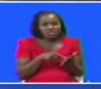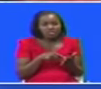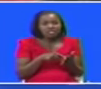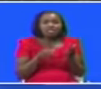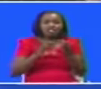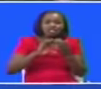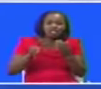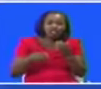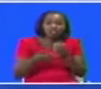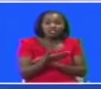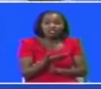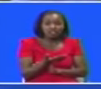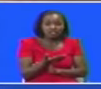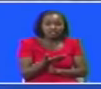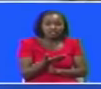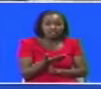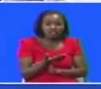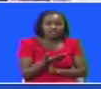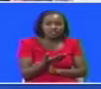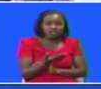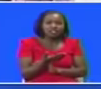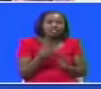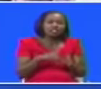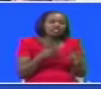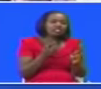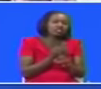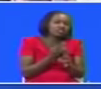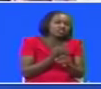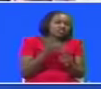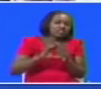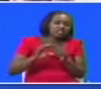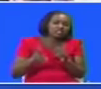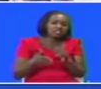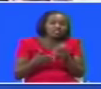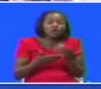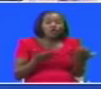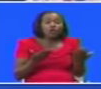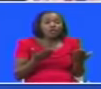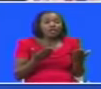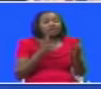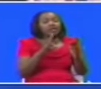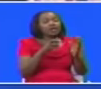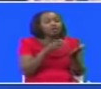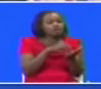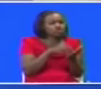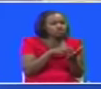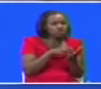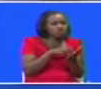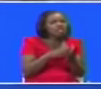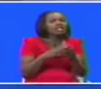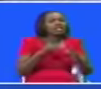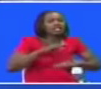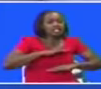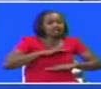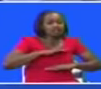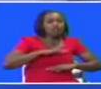counties zimetokezea. Na katika counties, sehemu zao za kushikilia enough resources ya